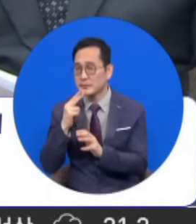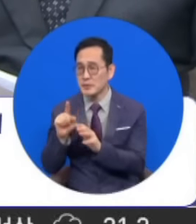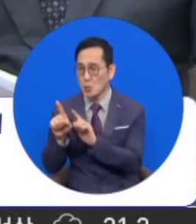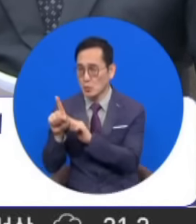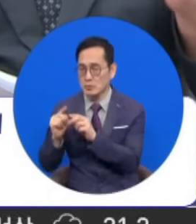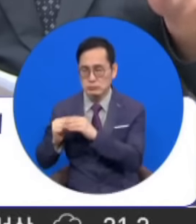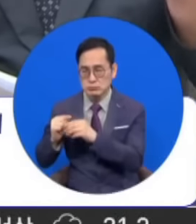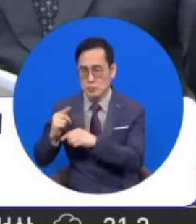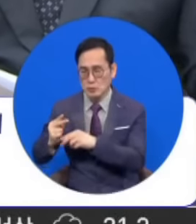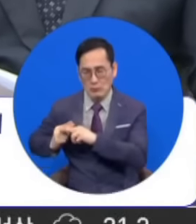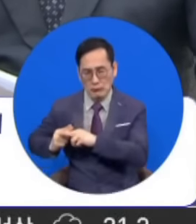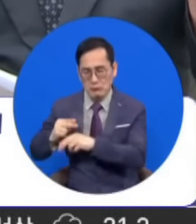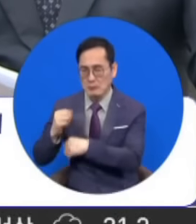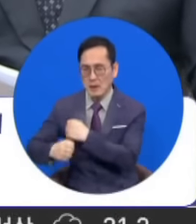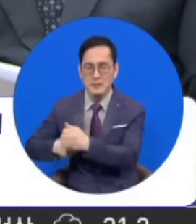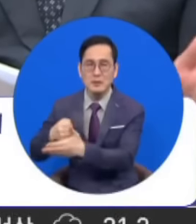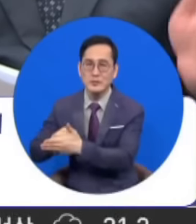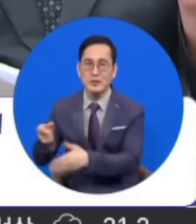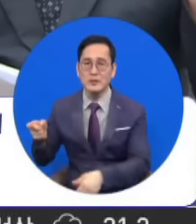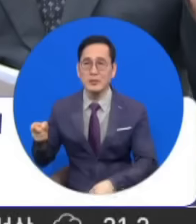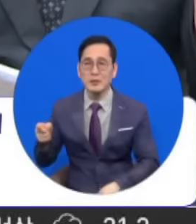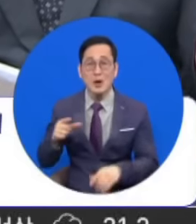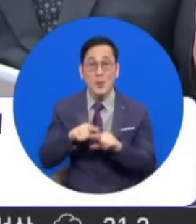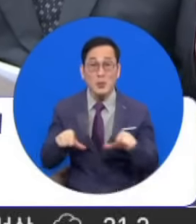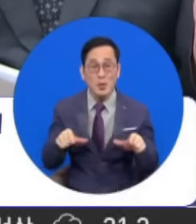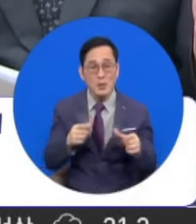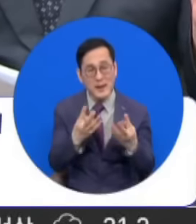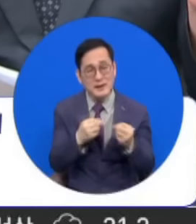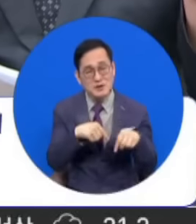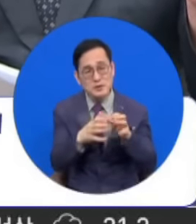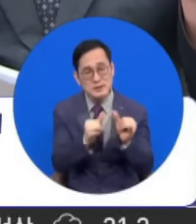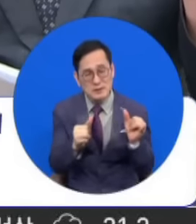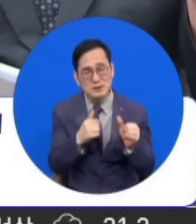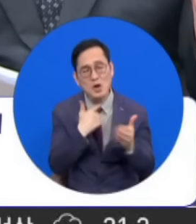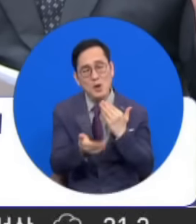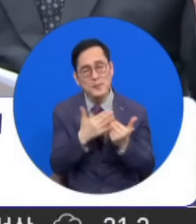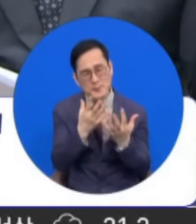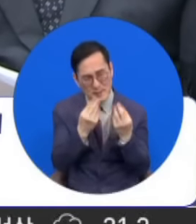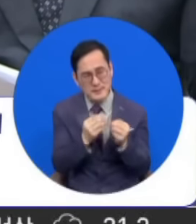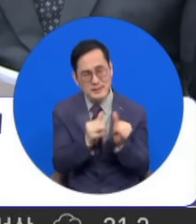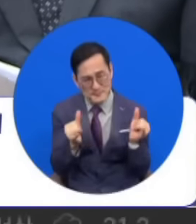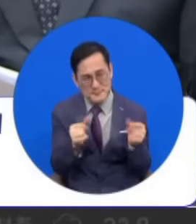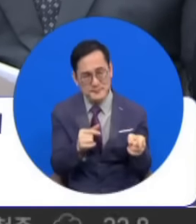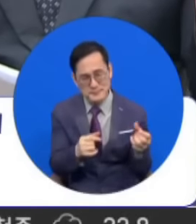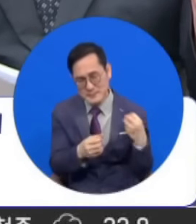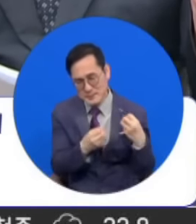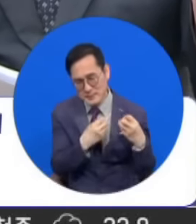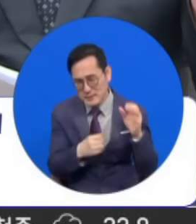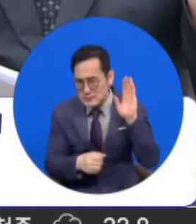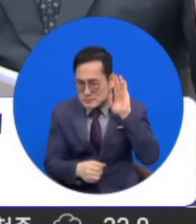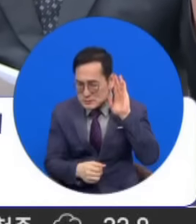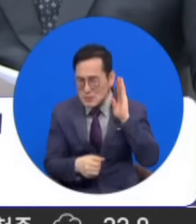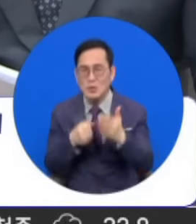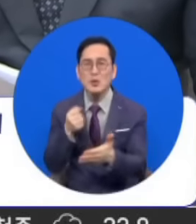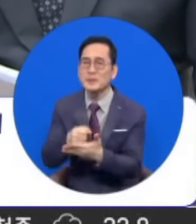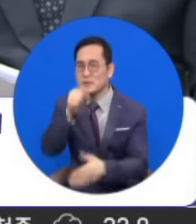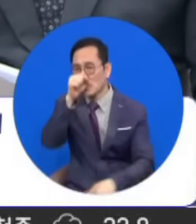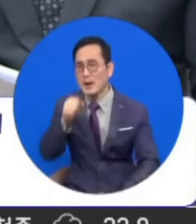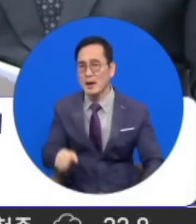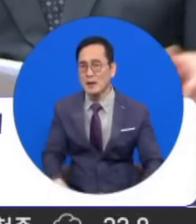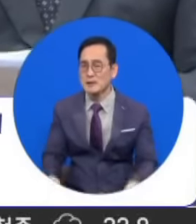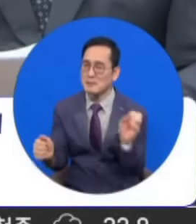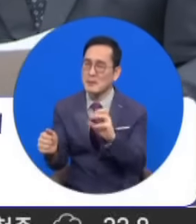중진들이라 정치 경험이 많은 분들의 얘기를 듣고 있는 건가? 그러면 저렇게 판단하지 않을 건데 라는 판단과 결정들이